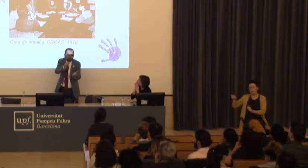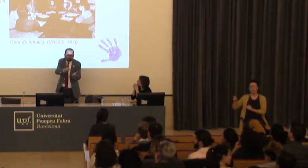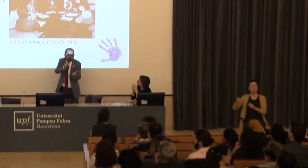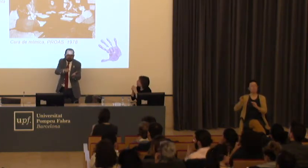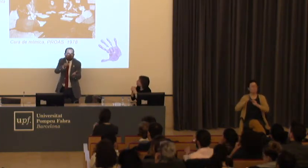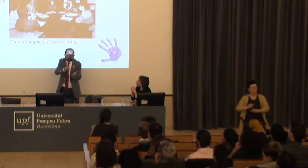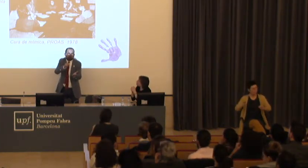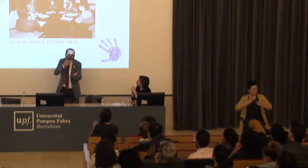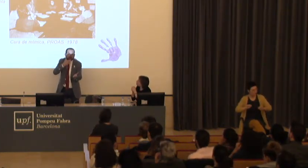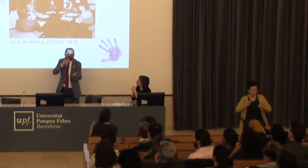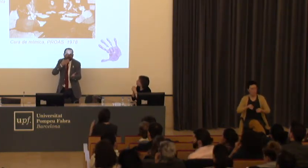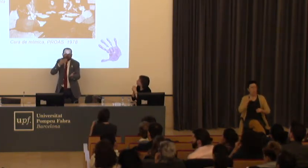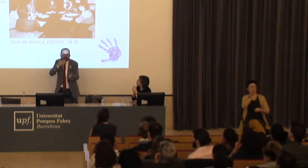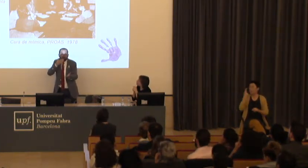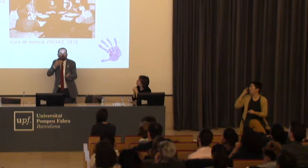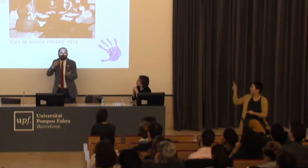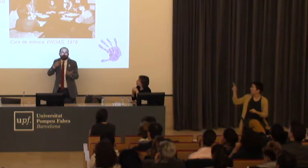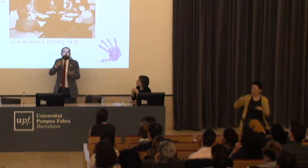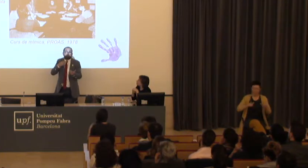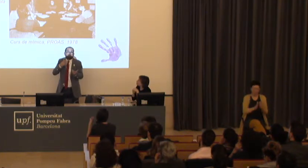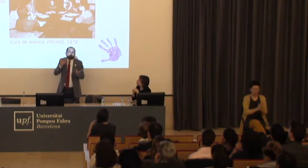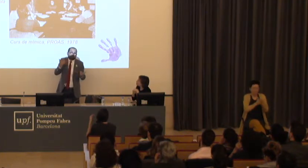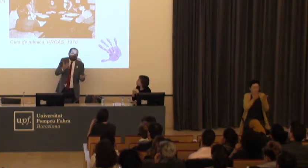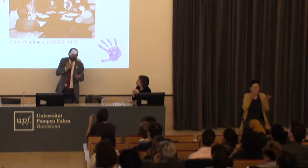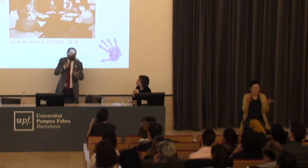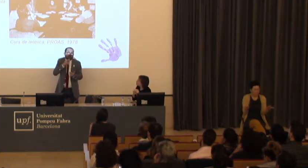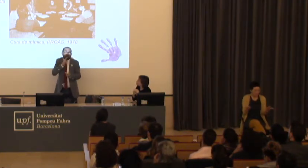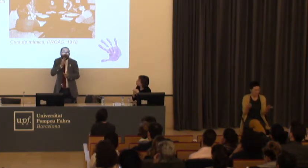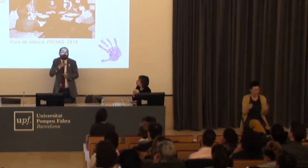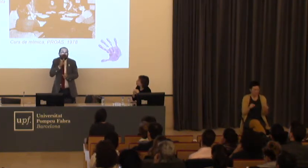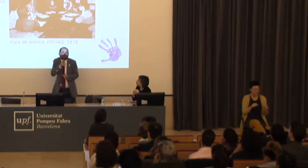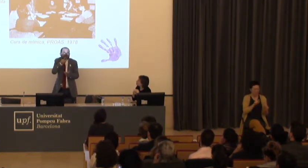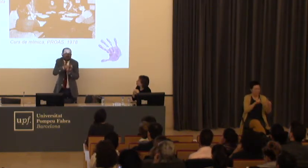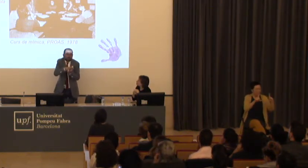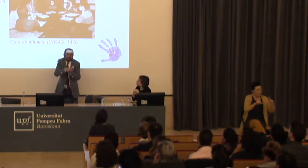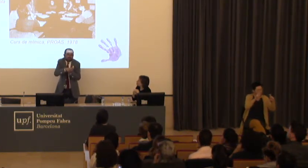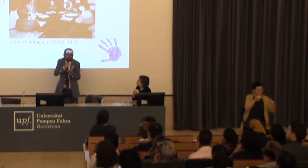era una taula amb llibres i anaven seguint punts del llibre, anaven aprenent signe a signe.